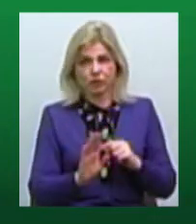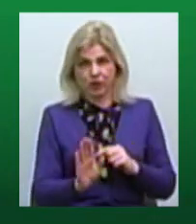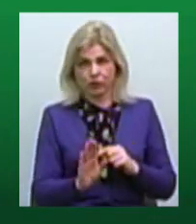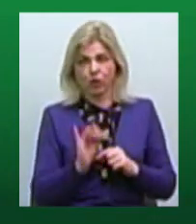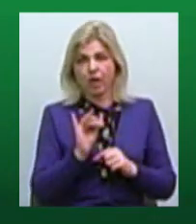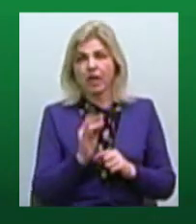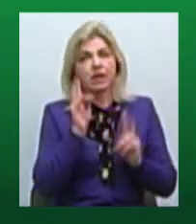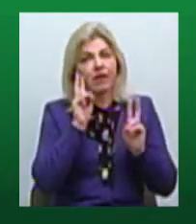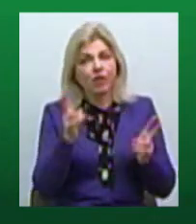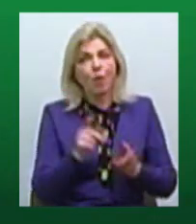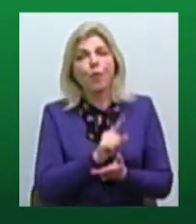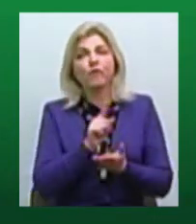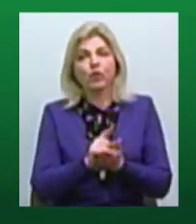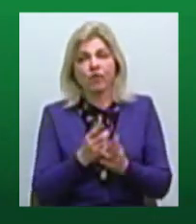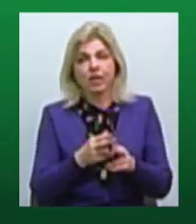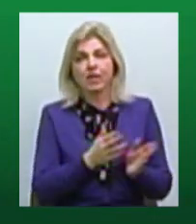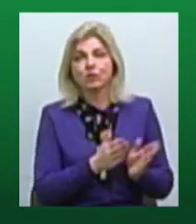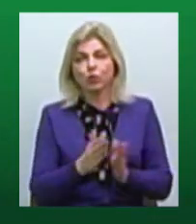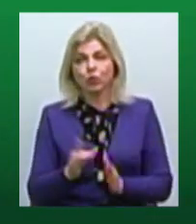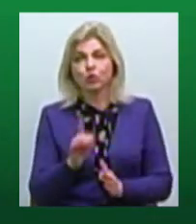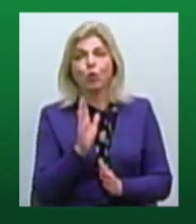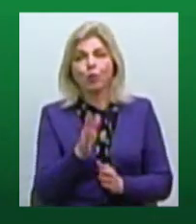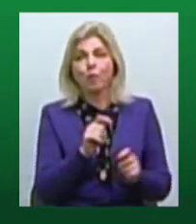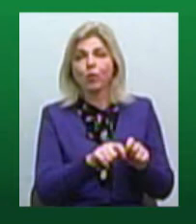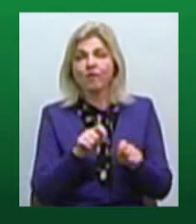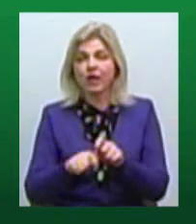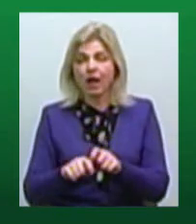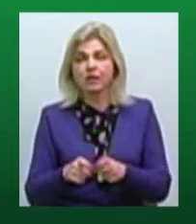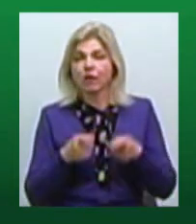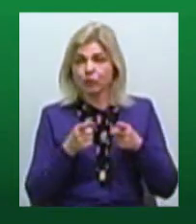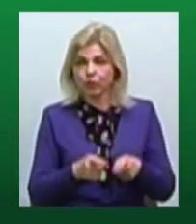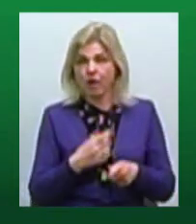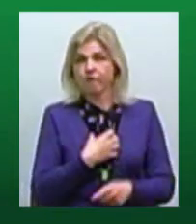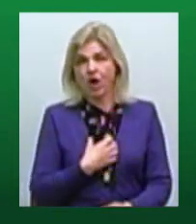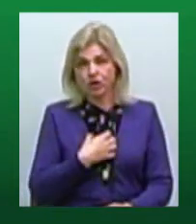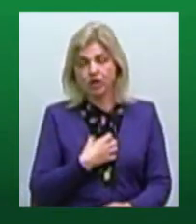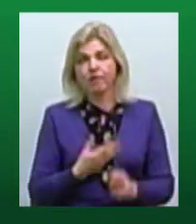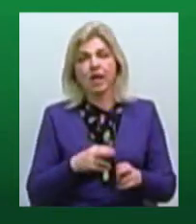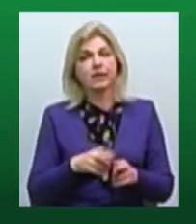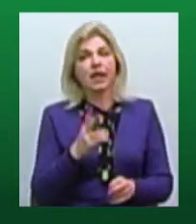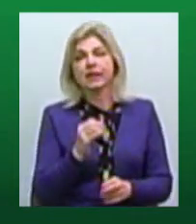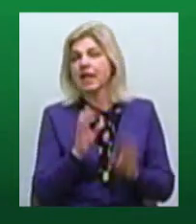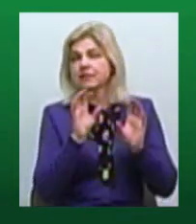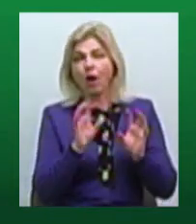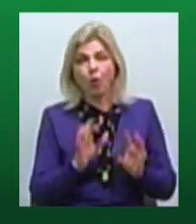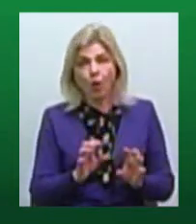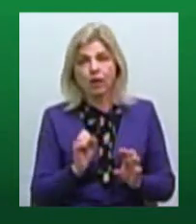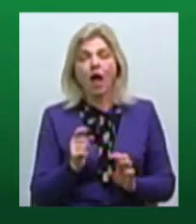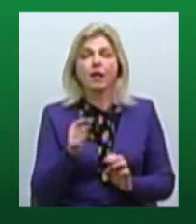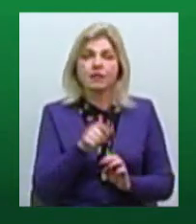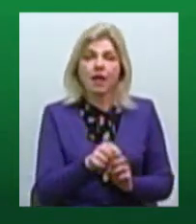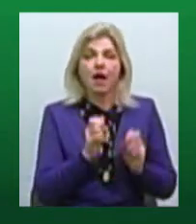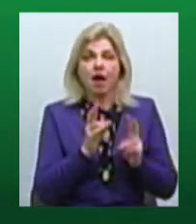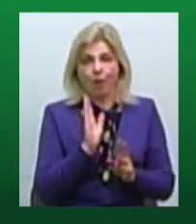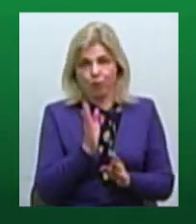полного жениться и структур еще будут проверяться нас правде на важнейший момент цены сам по себе закон от и я queen